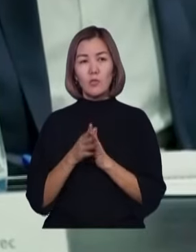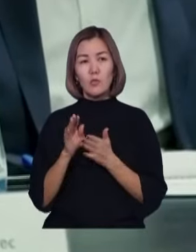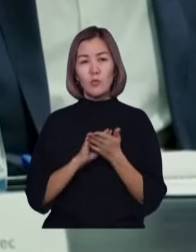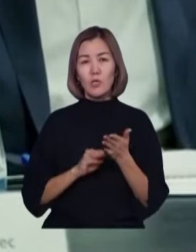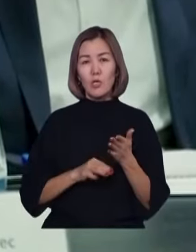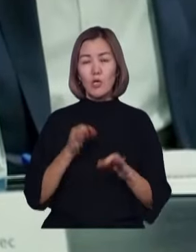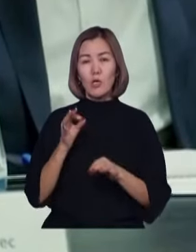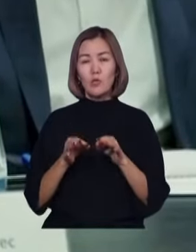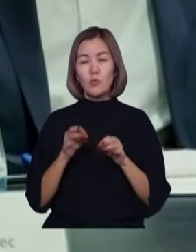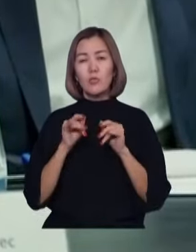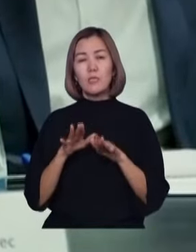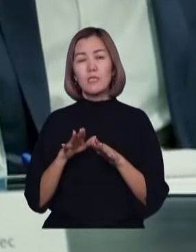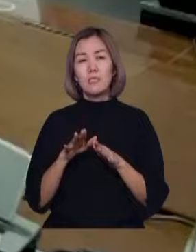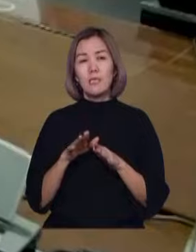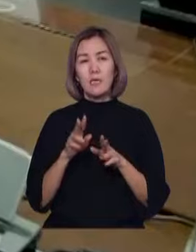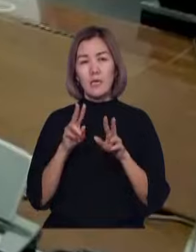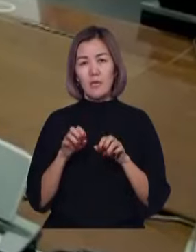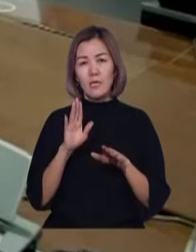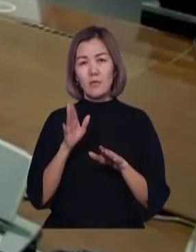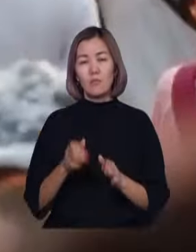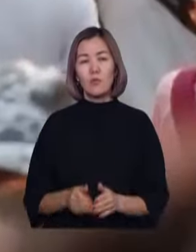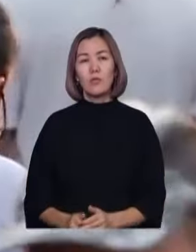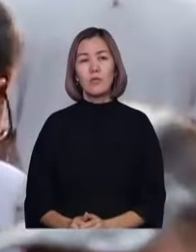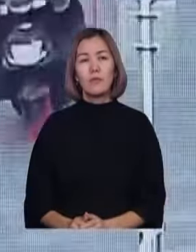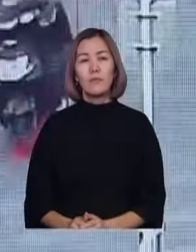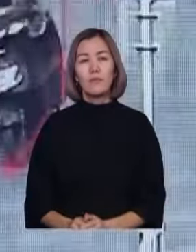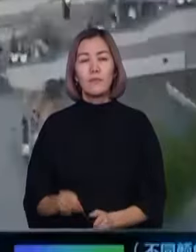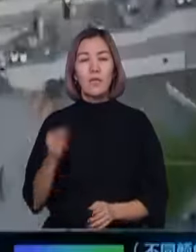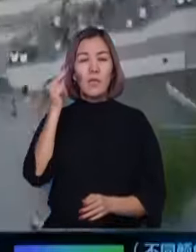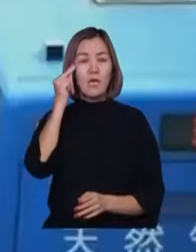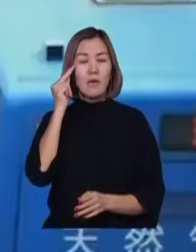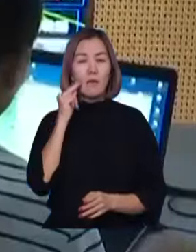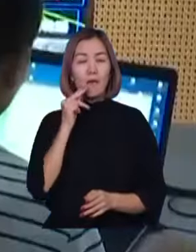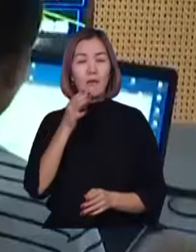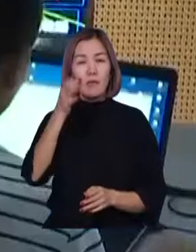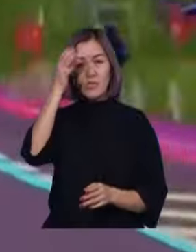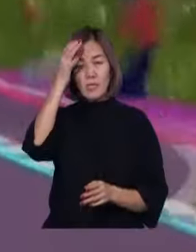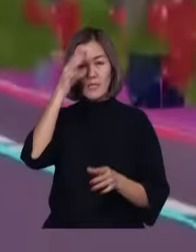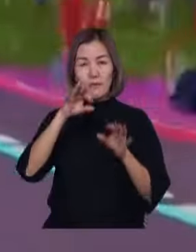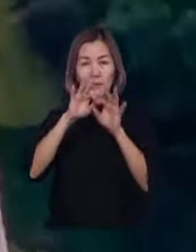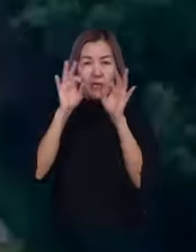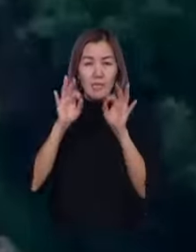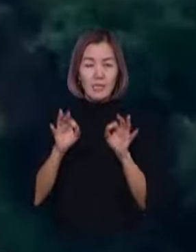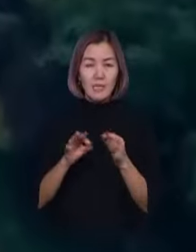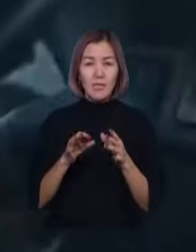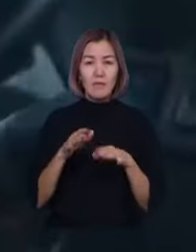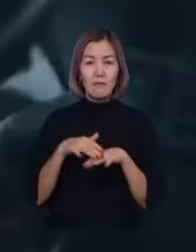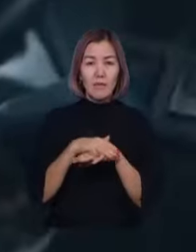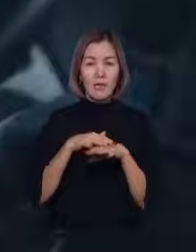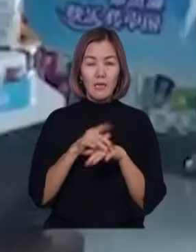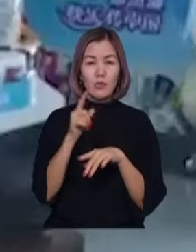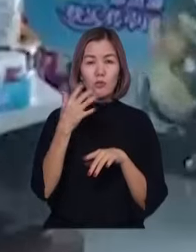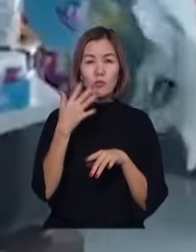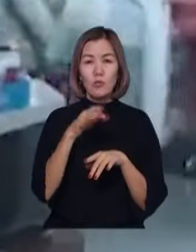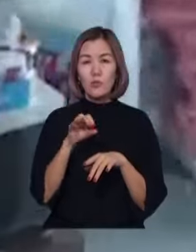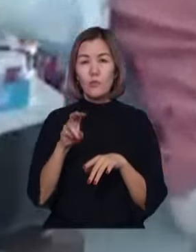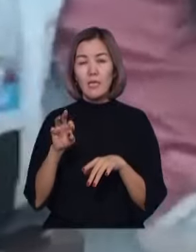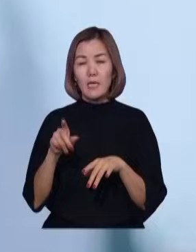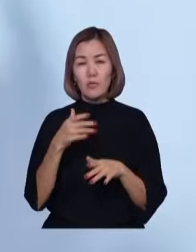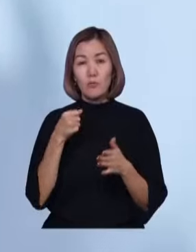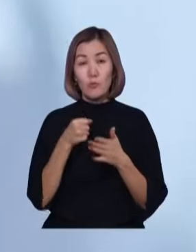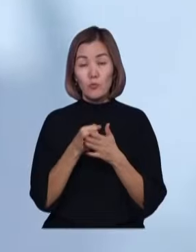ісін жүргізу барысында қаралатын болады. Қытайдың жасанды интеллект нарығы 2030 жылға қарай 150 миллиард долларға